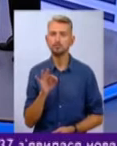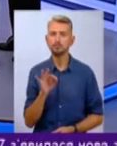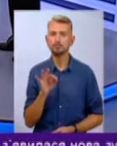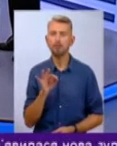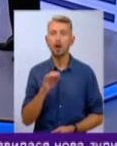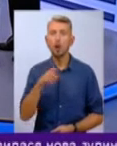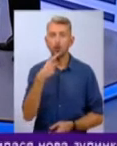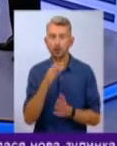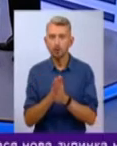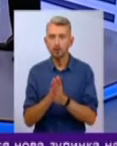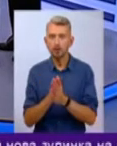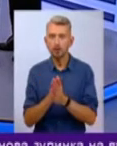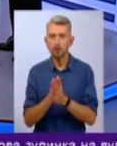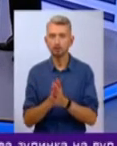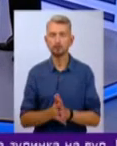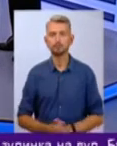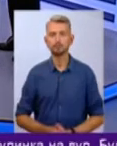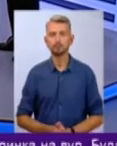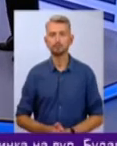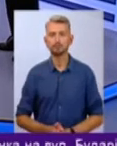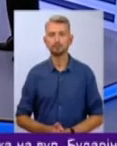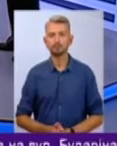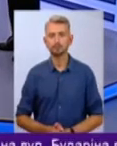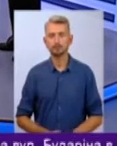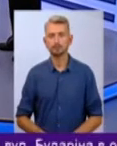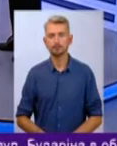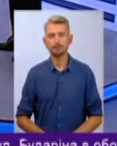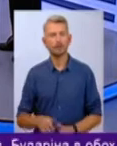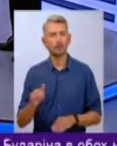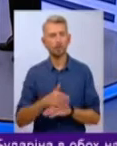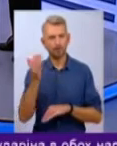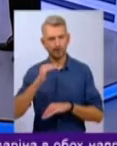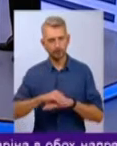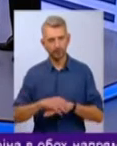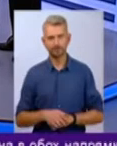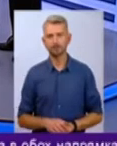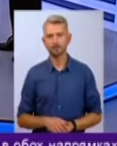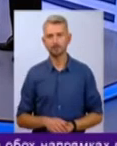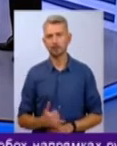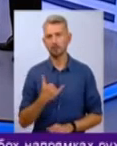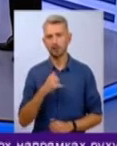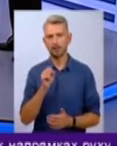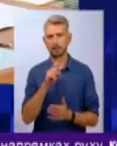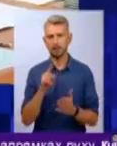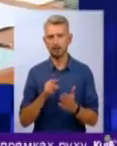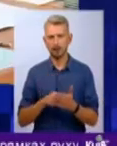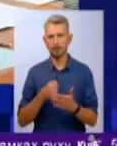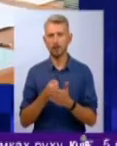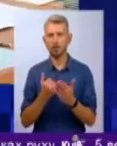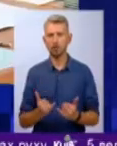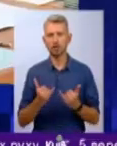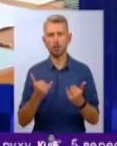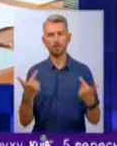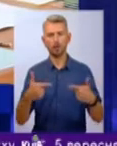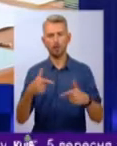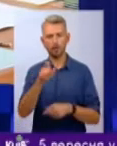Говоріть, будь ласка. Ви в ефірі. Добрий вечір. Добрий вечір. У мене питання до шановних